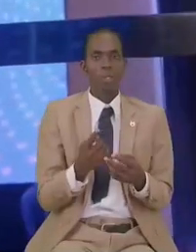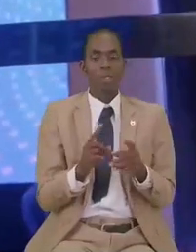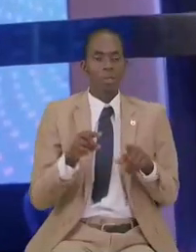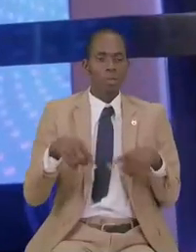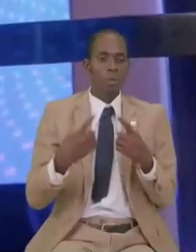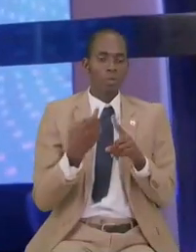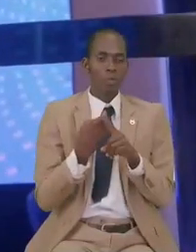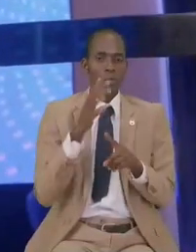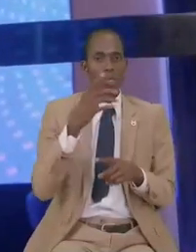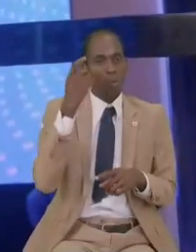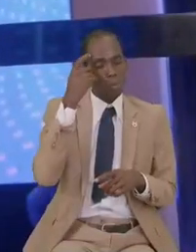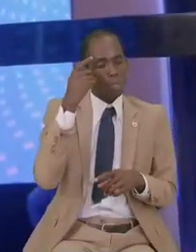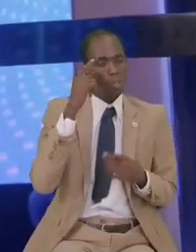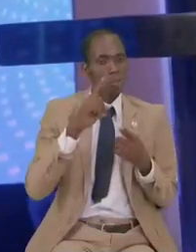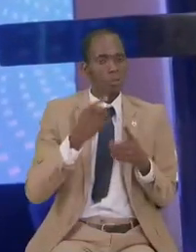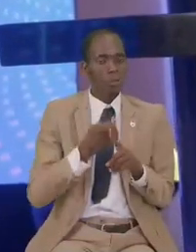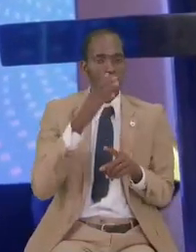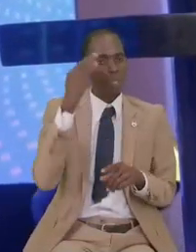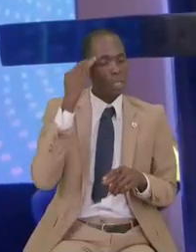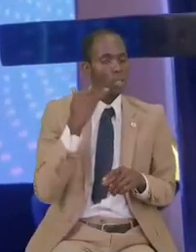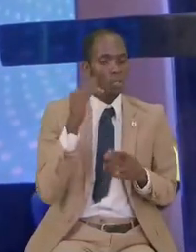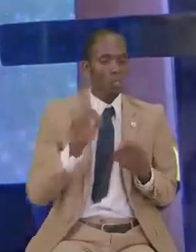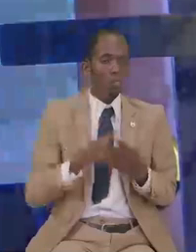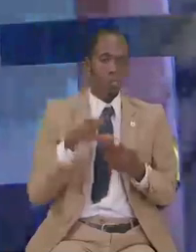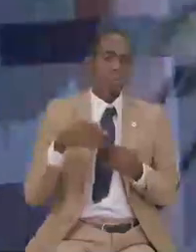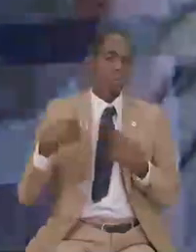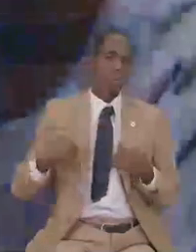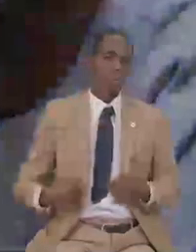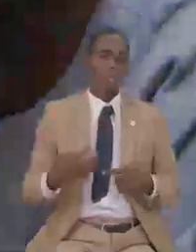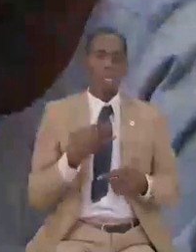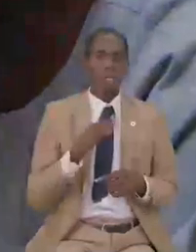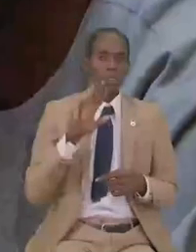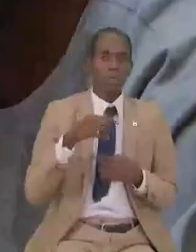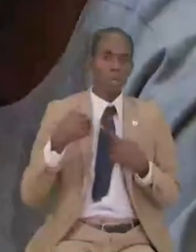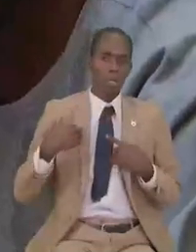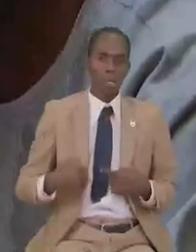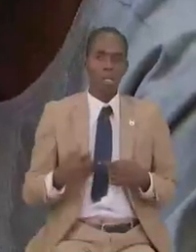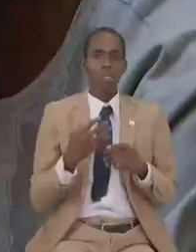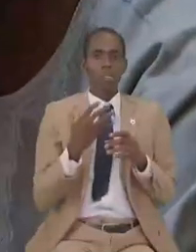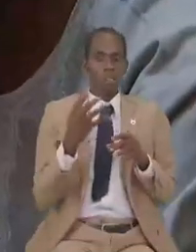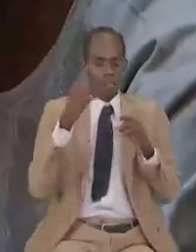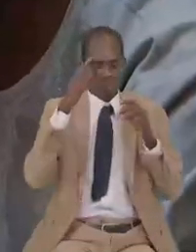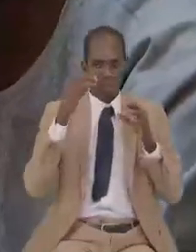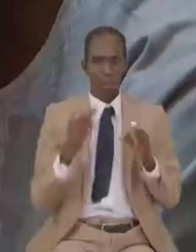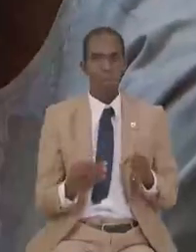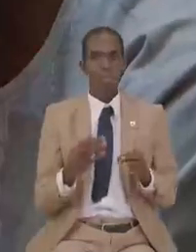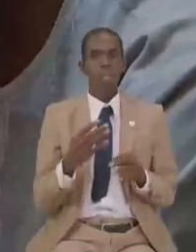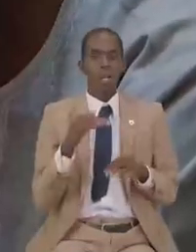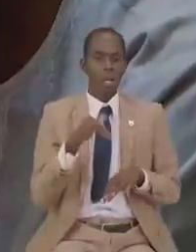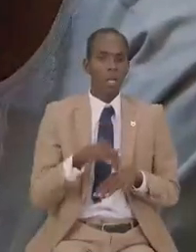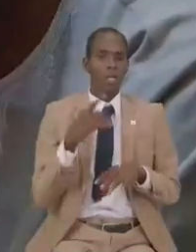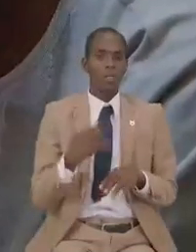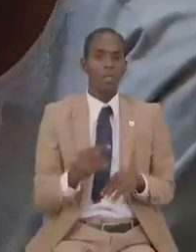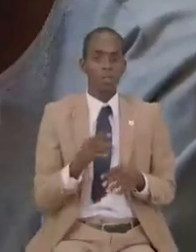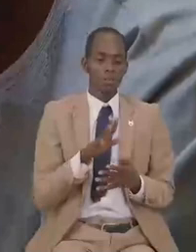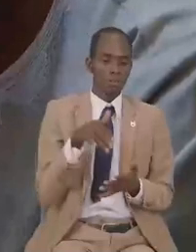cela passe de votre tête au cœur et votre cœur prend une décision. Et le centre